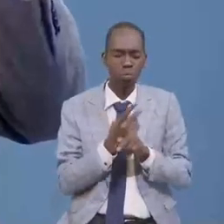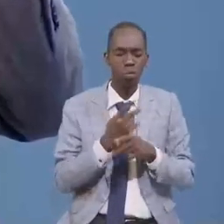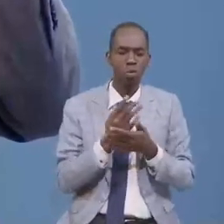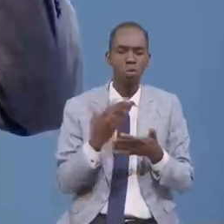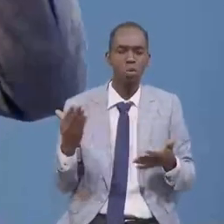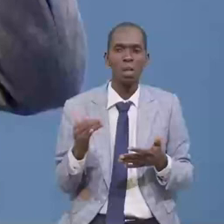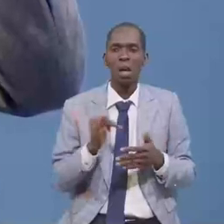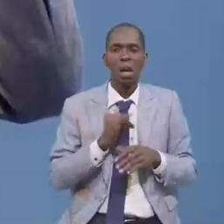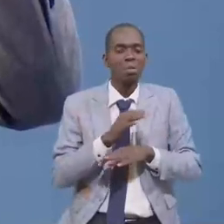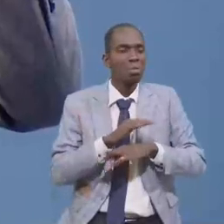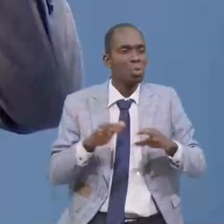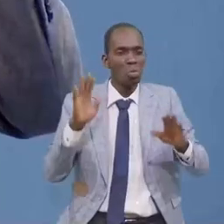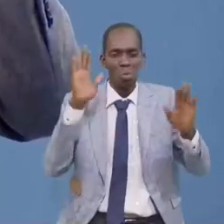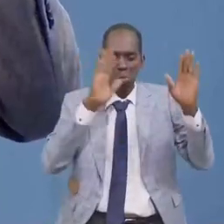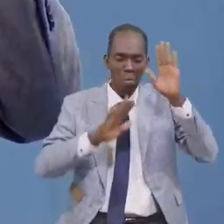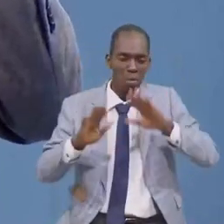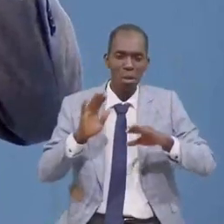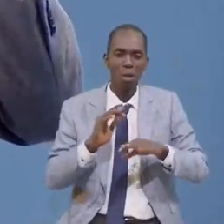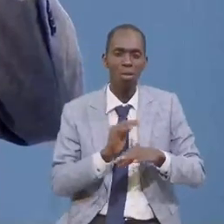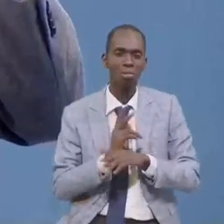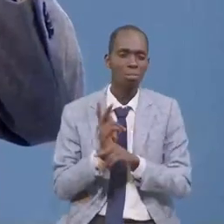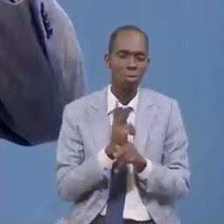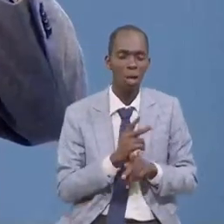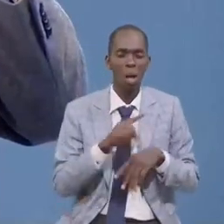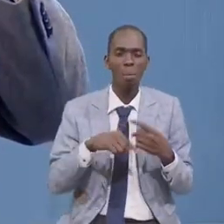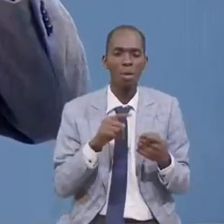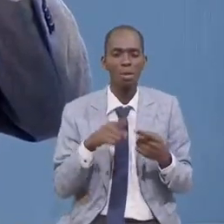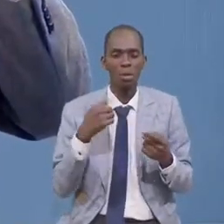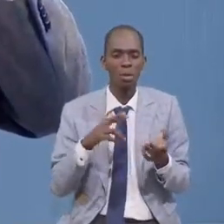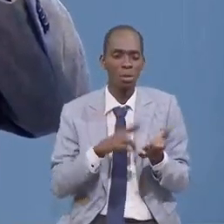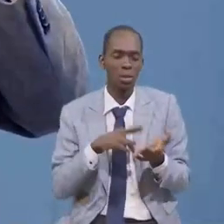Mais je ne pense pas aux conséquences de ce que je veux dire.